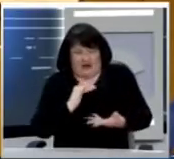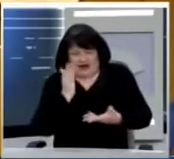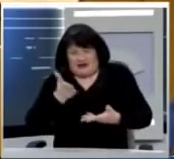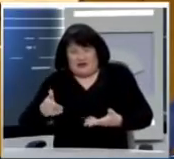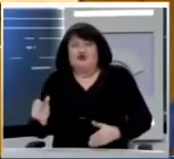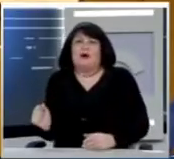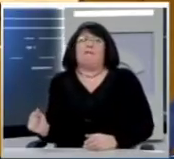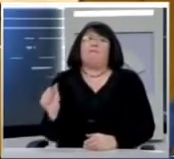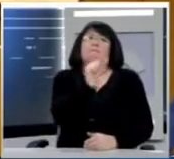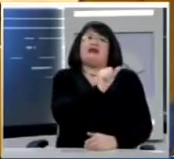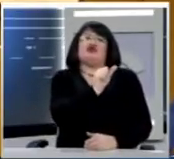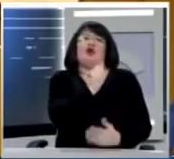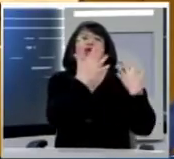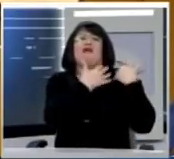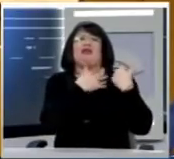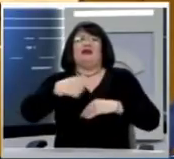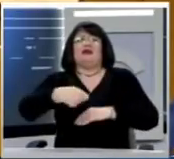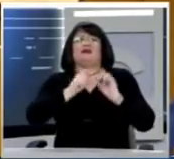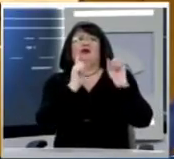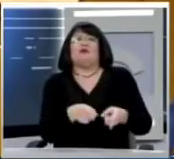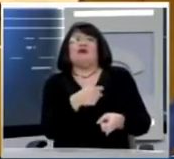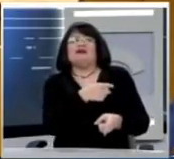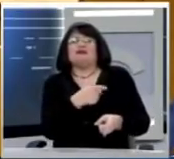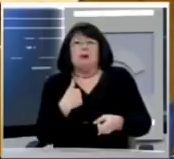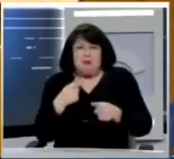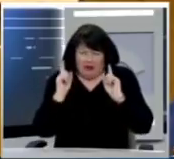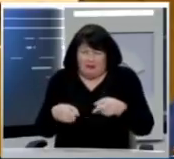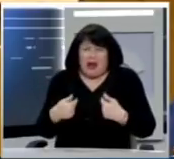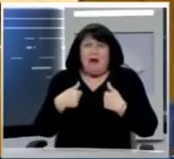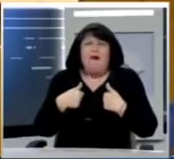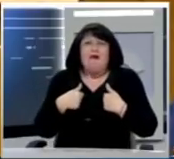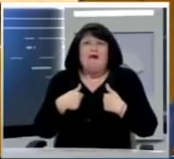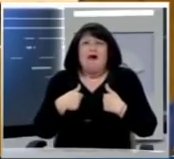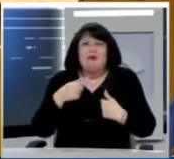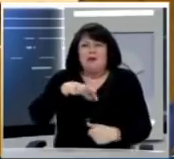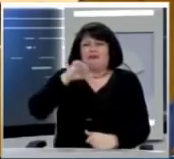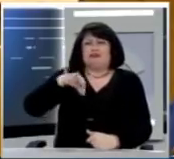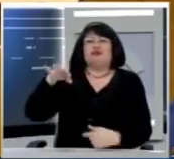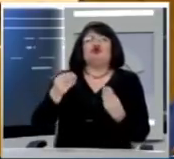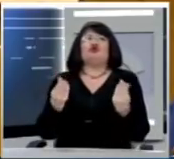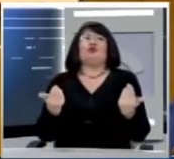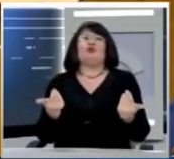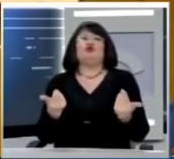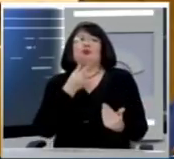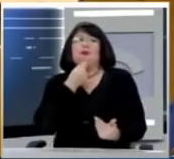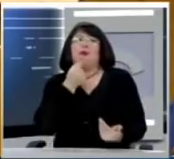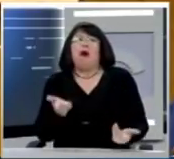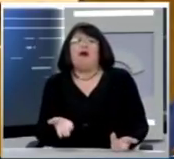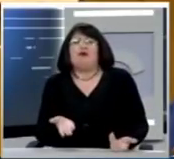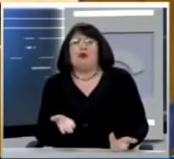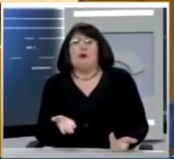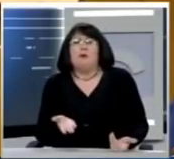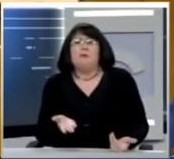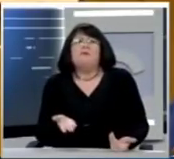στη δικαιοσύνη για να κάνει τη δουλειά της. Θα επιλέγαμε τους πιο πρόσφορους στόχους. Αυτούς που